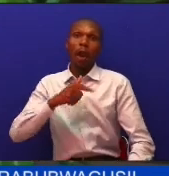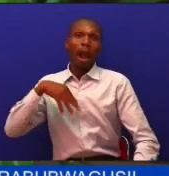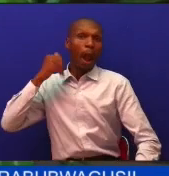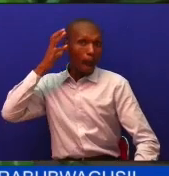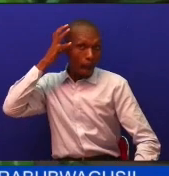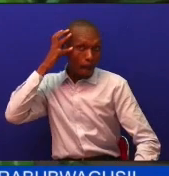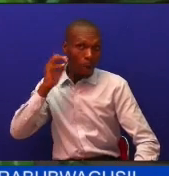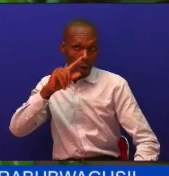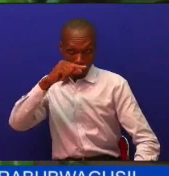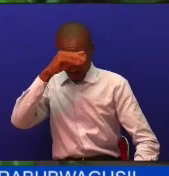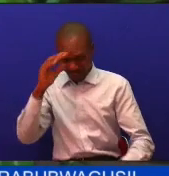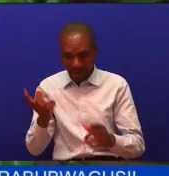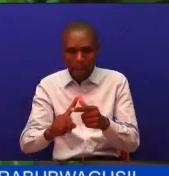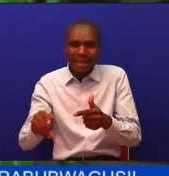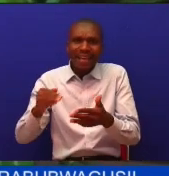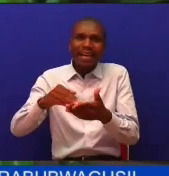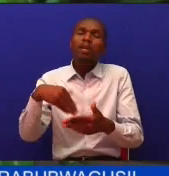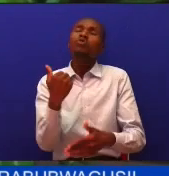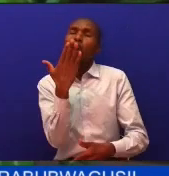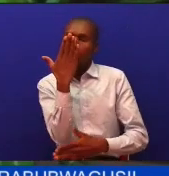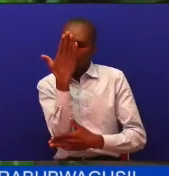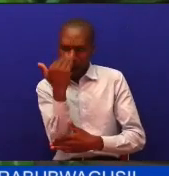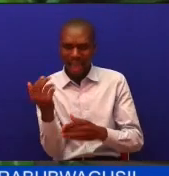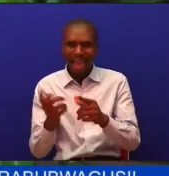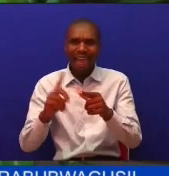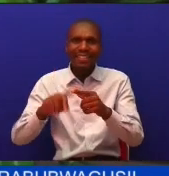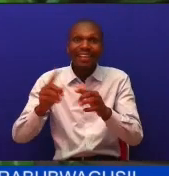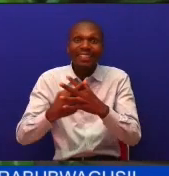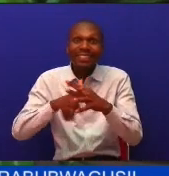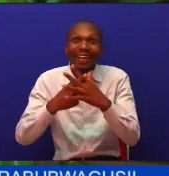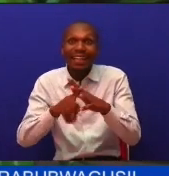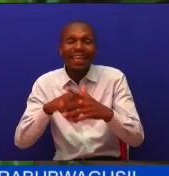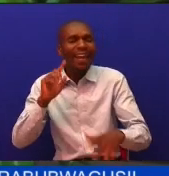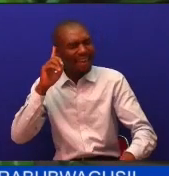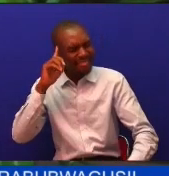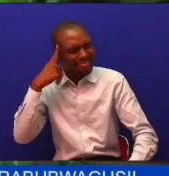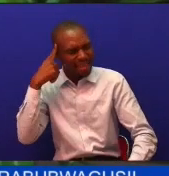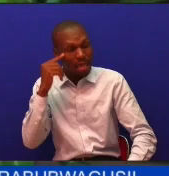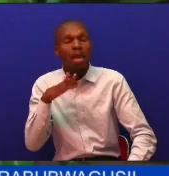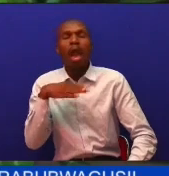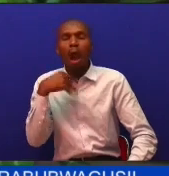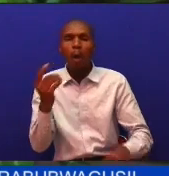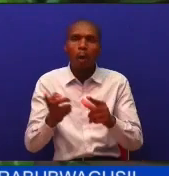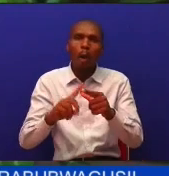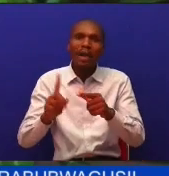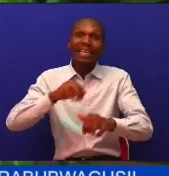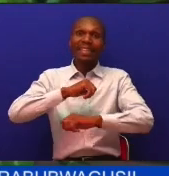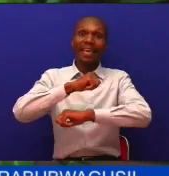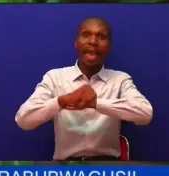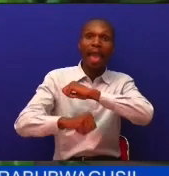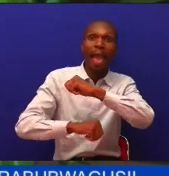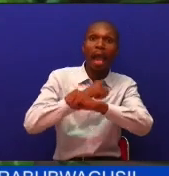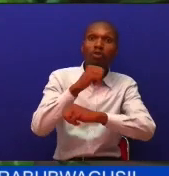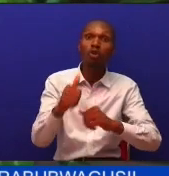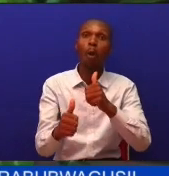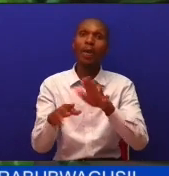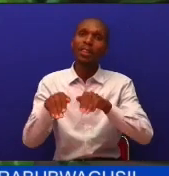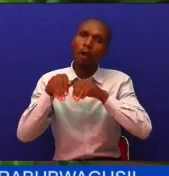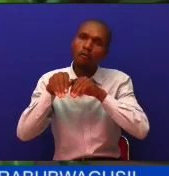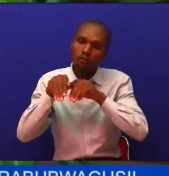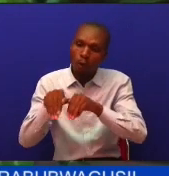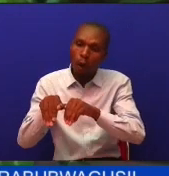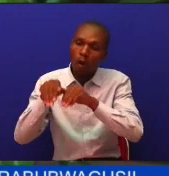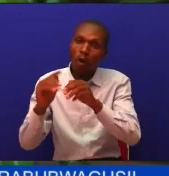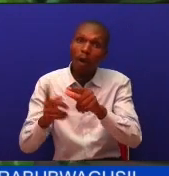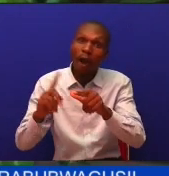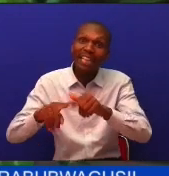Arati konende ne ninki Kenya tiko bakego chakia ekerengereye keiga Oigombi tambo kero kibia nyati kwa wiko buwati wago ikira